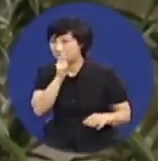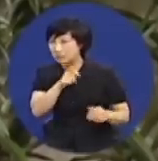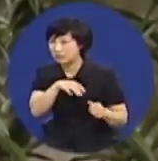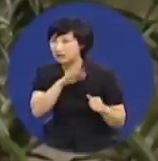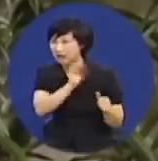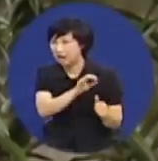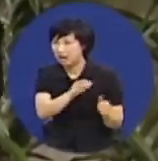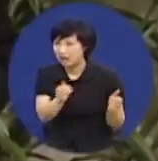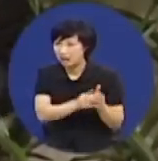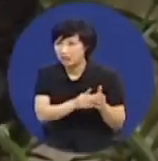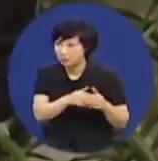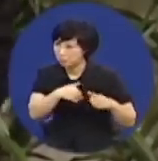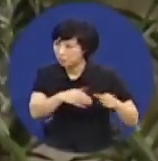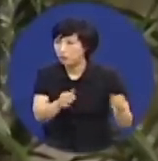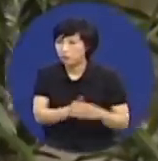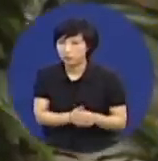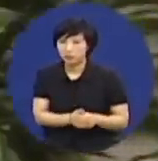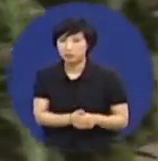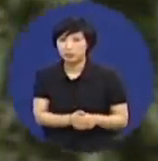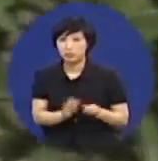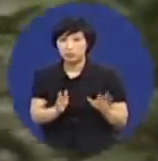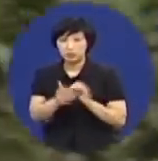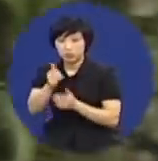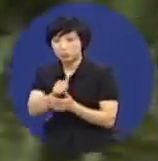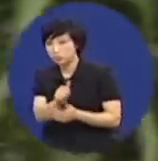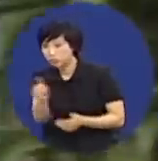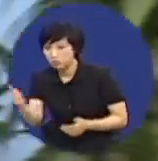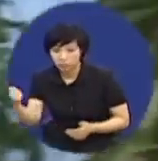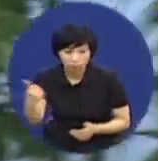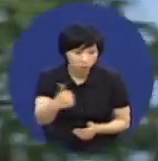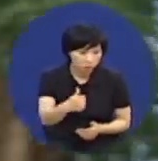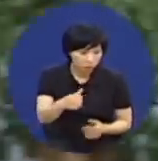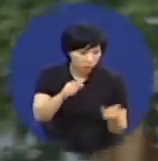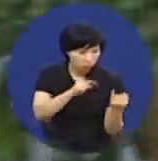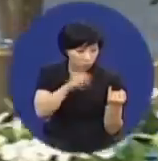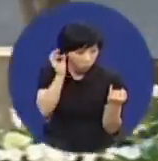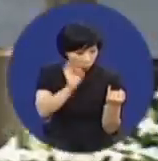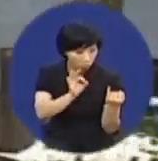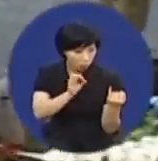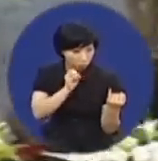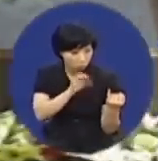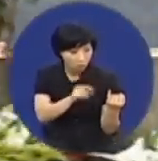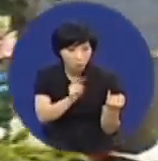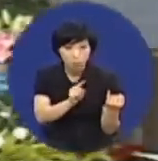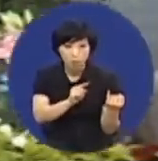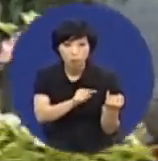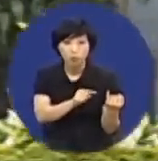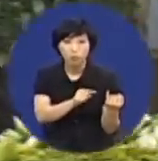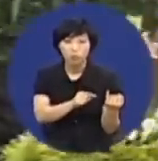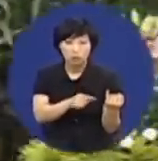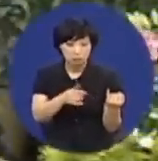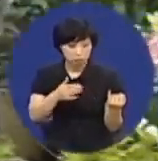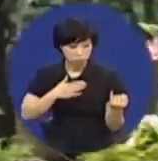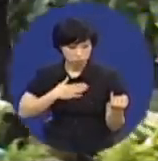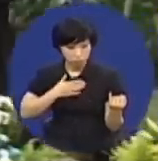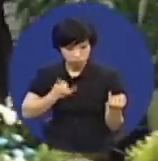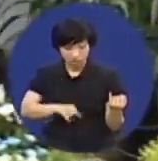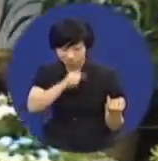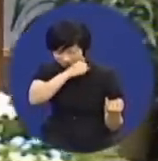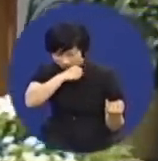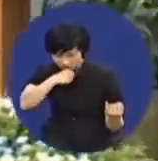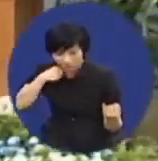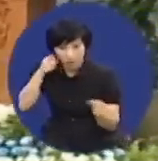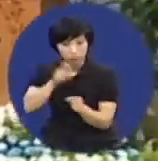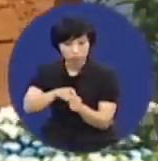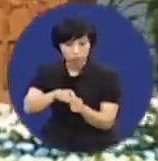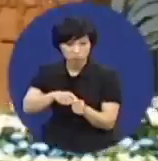叫びながら後についてきますと願いました。イエス様はその女を見て何と話したでしょうか。